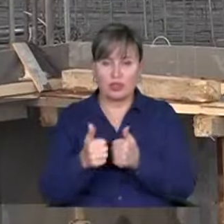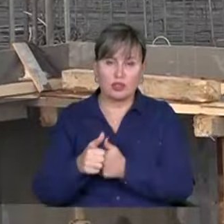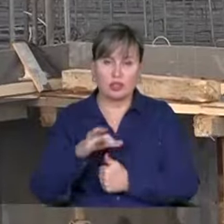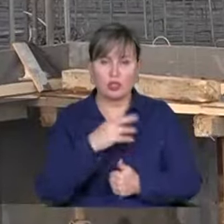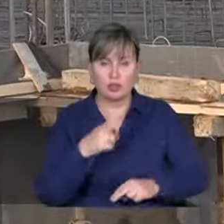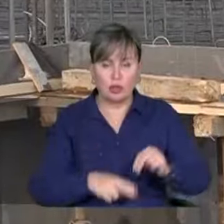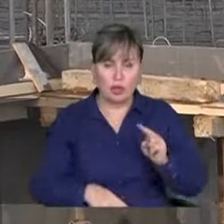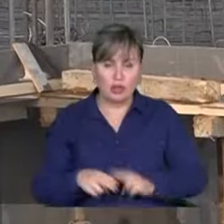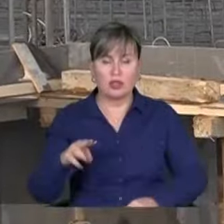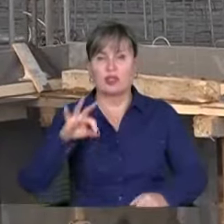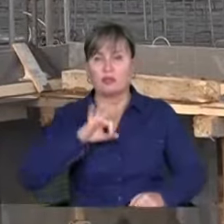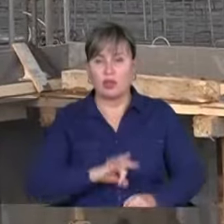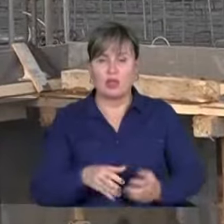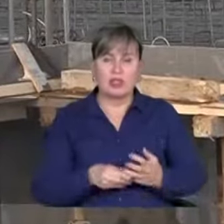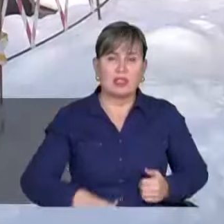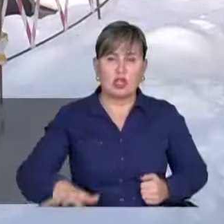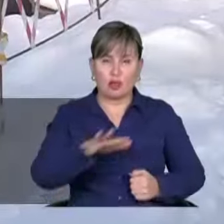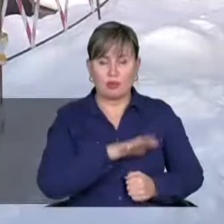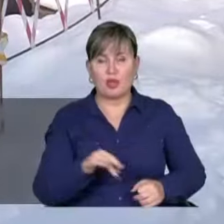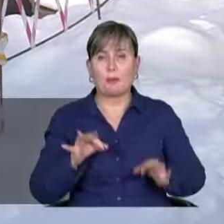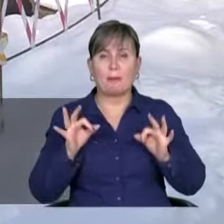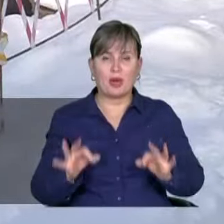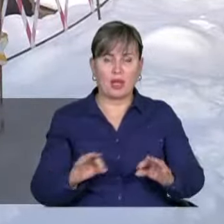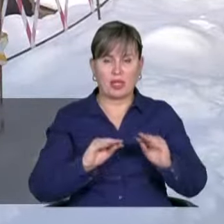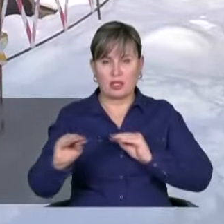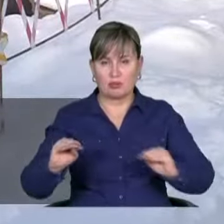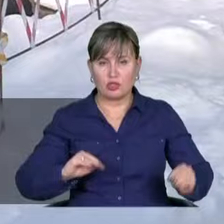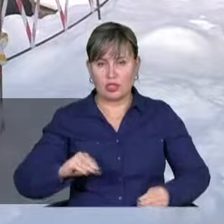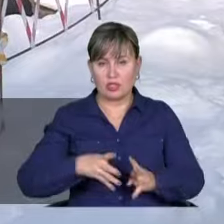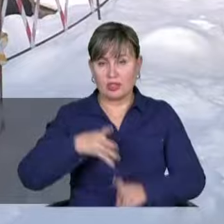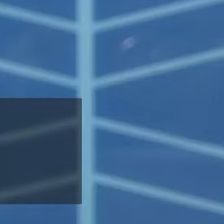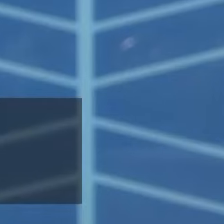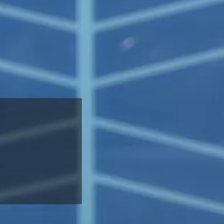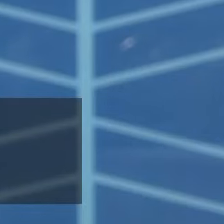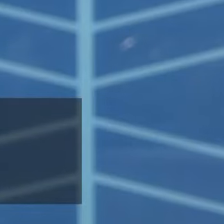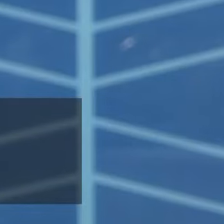соцобъектов, рациональное использование территории и правильное размещение